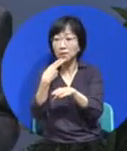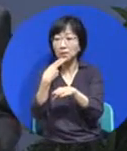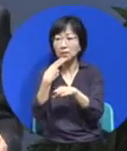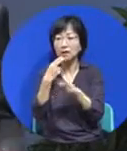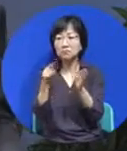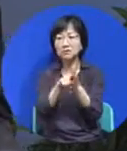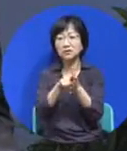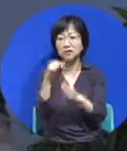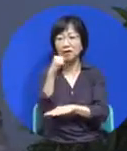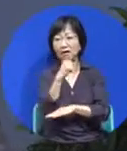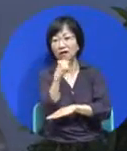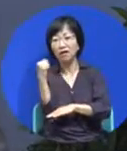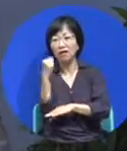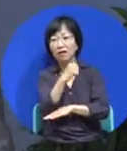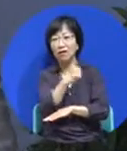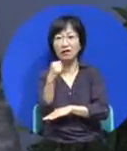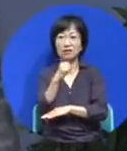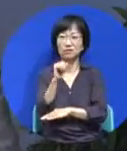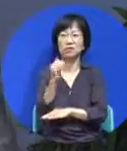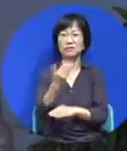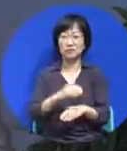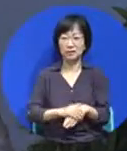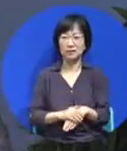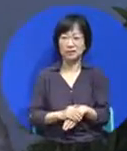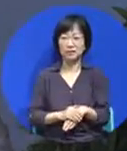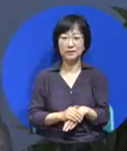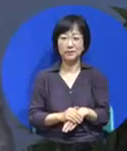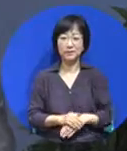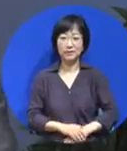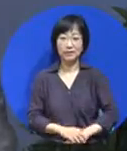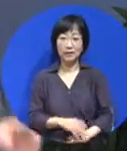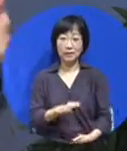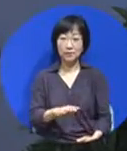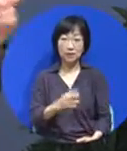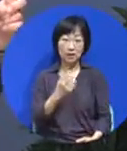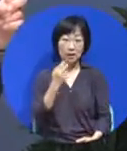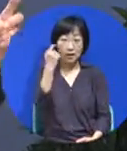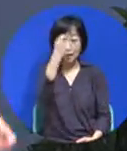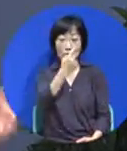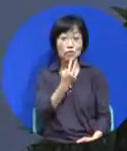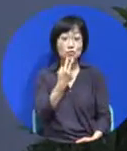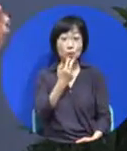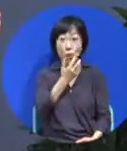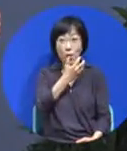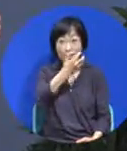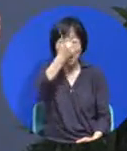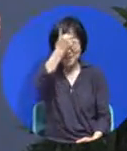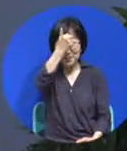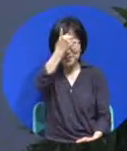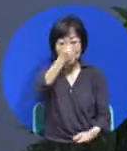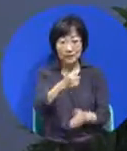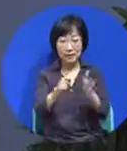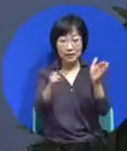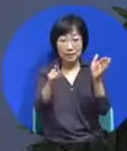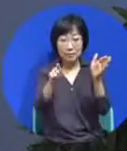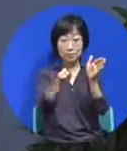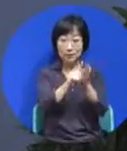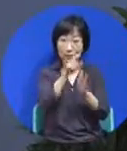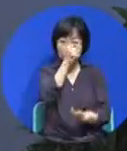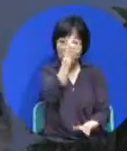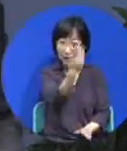you start to shake. 자, 우리는 요셉이 믿음이 좋다 그러는데 아닙니다. 요셉이 어릴 때 어머니가 그리고 기도하는